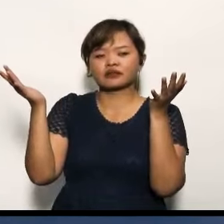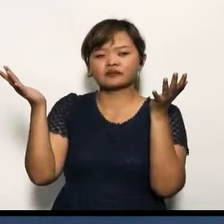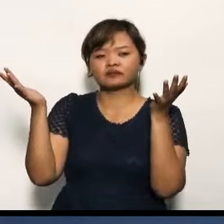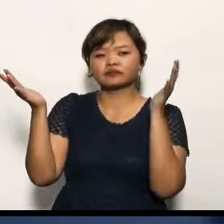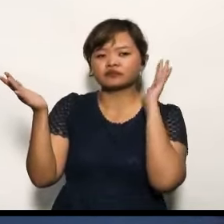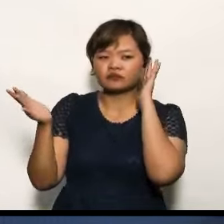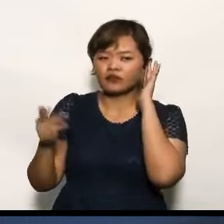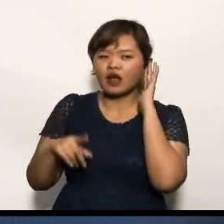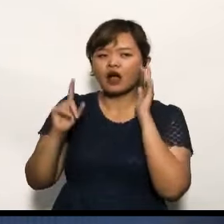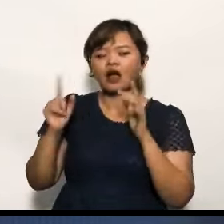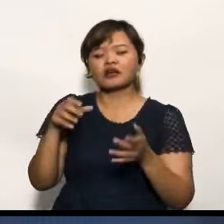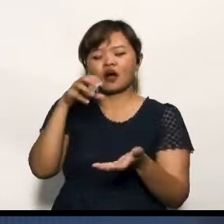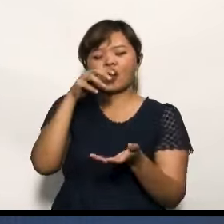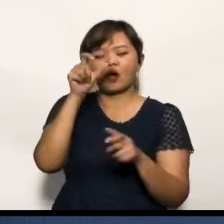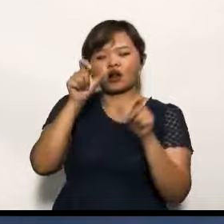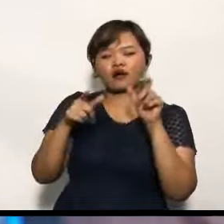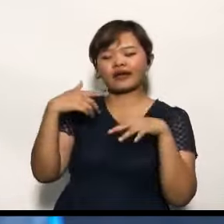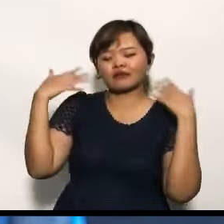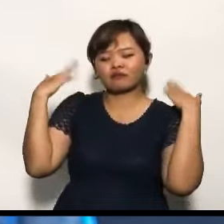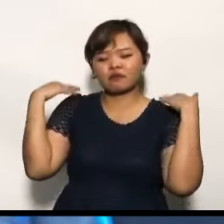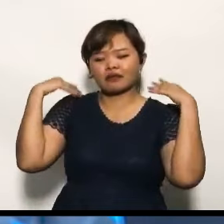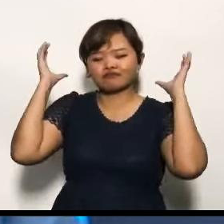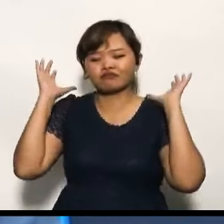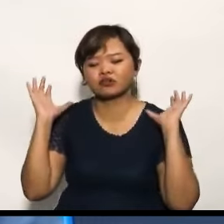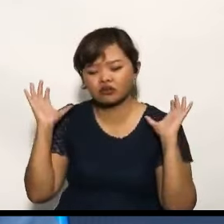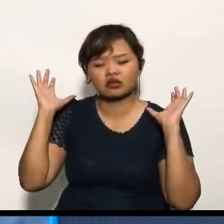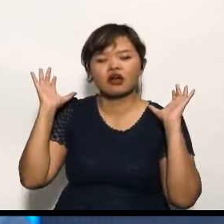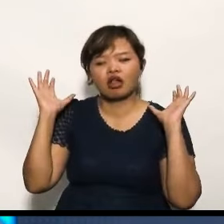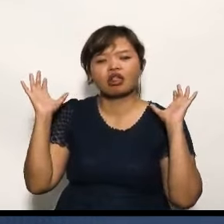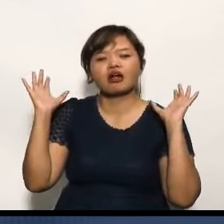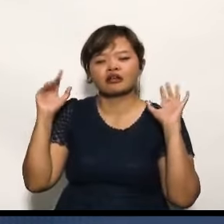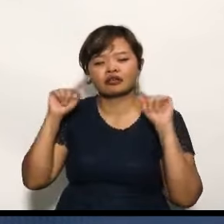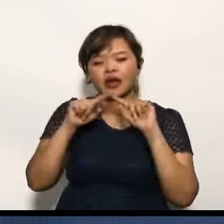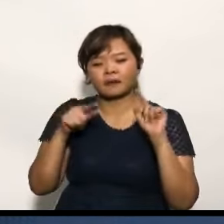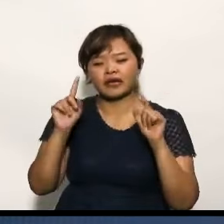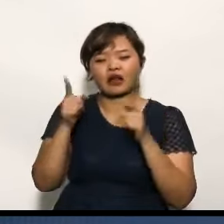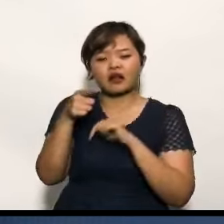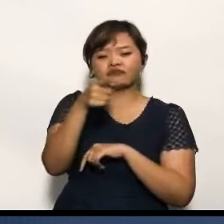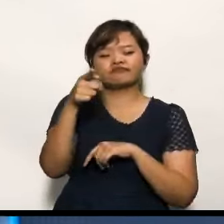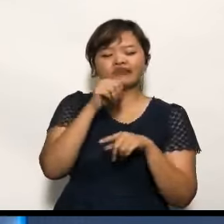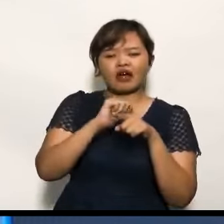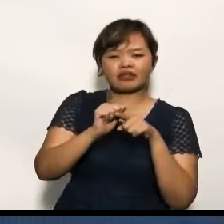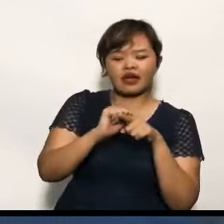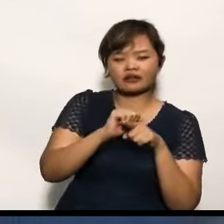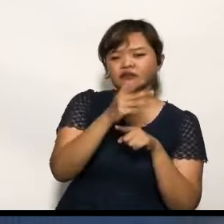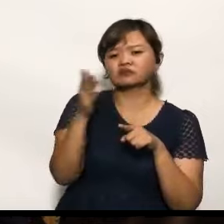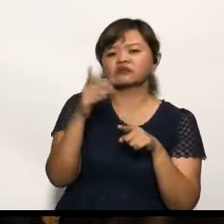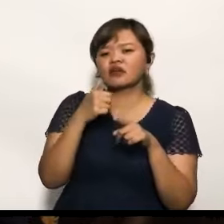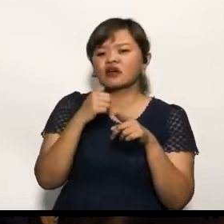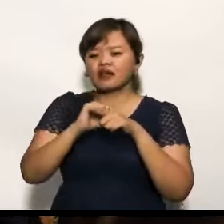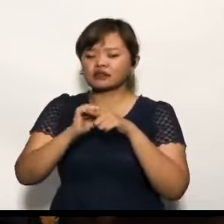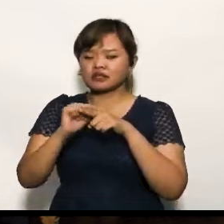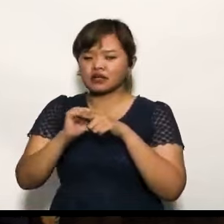Akan ada orang di tempat ini yang bebannya begitu berat, but because you practice,